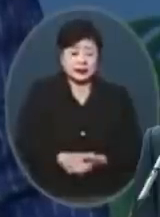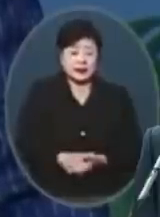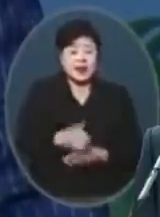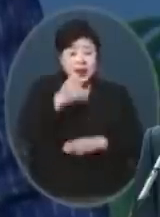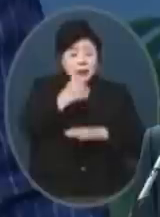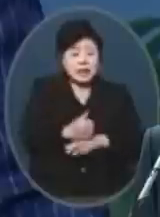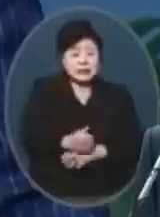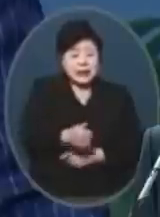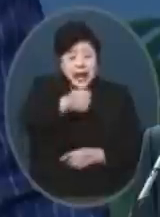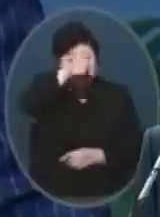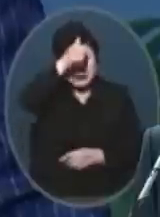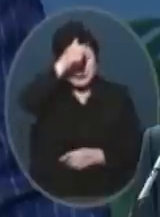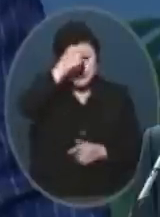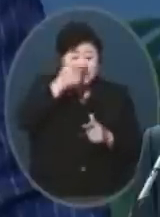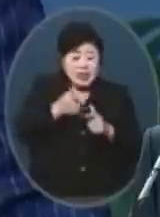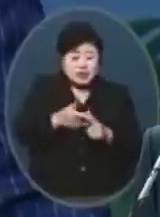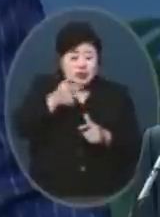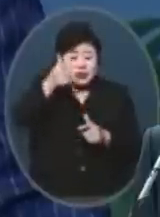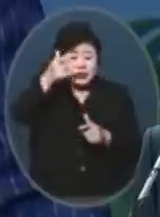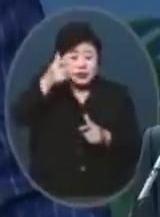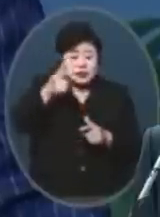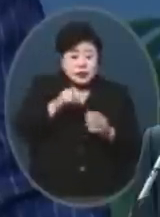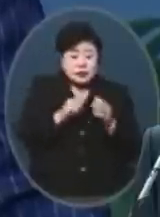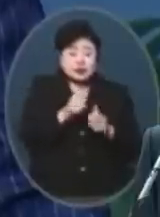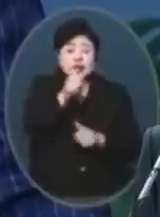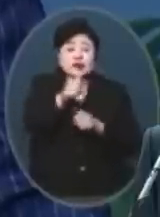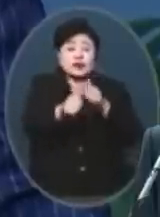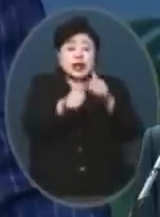마지막 아담인 예수님, 인류의 조상을